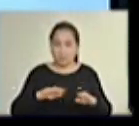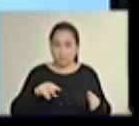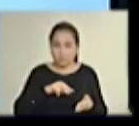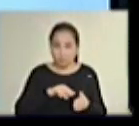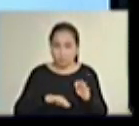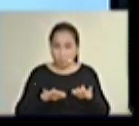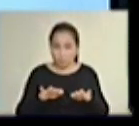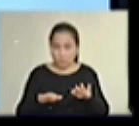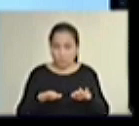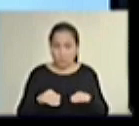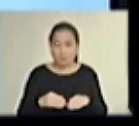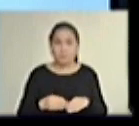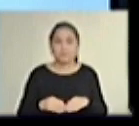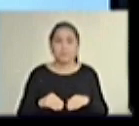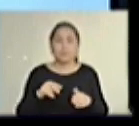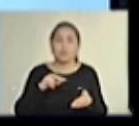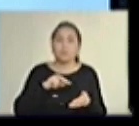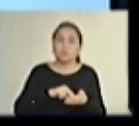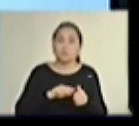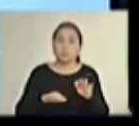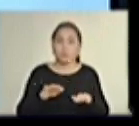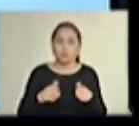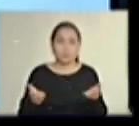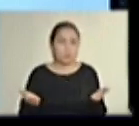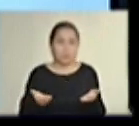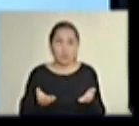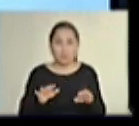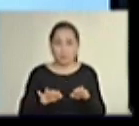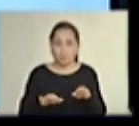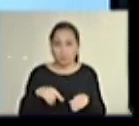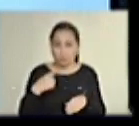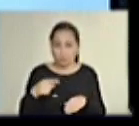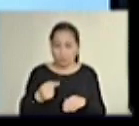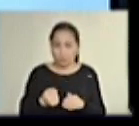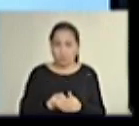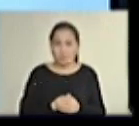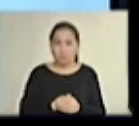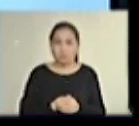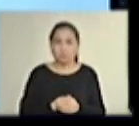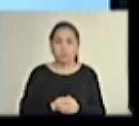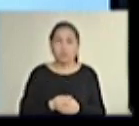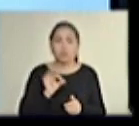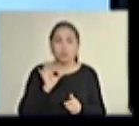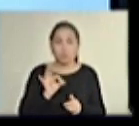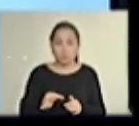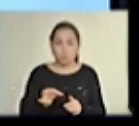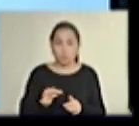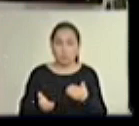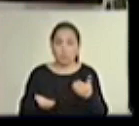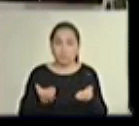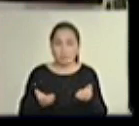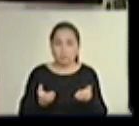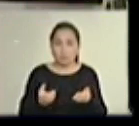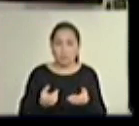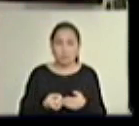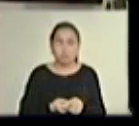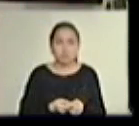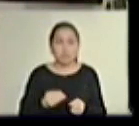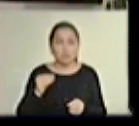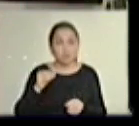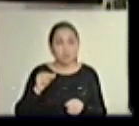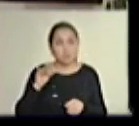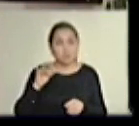muvozanat. Xo'sh, turg'un muvozanat deb qanday muvozanatga aytilardi? To'g'ri, agar jism